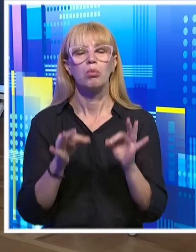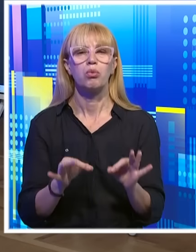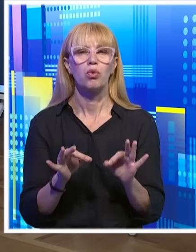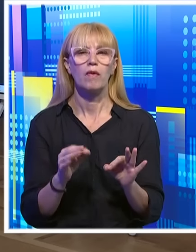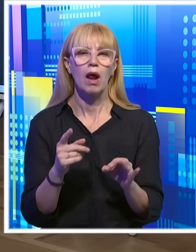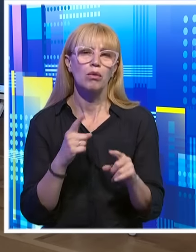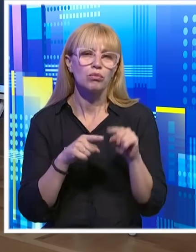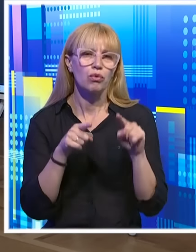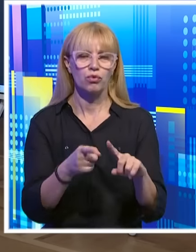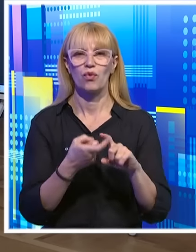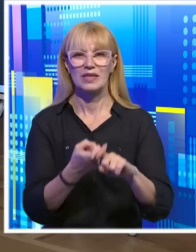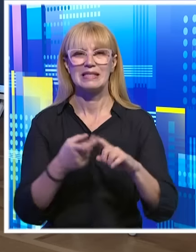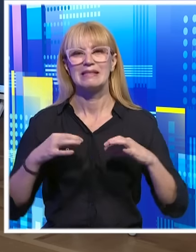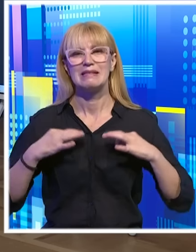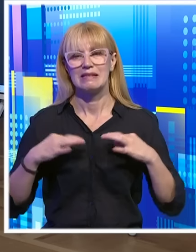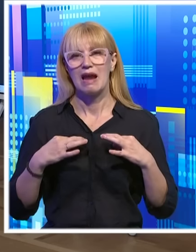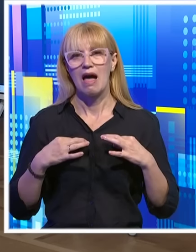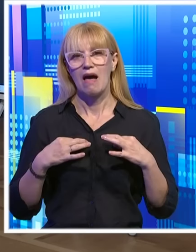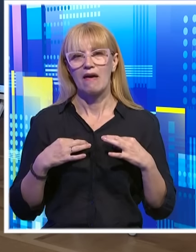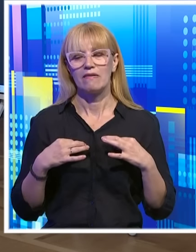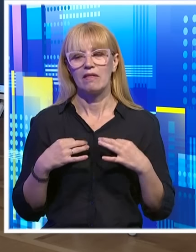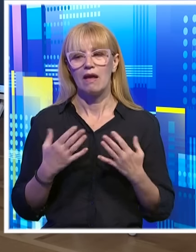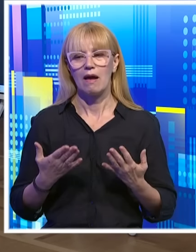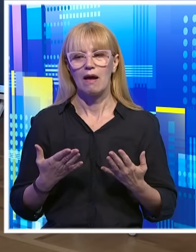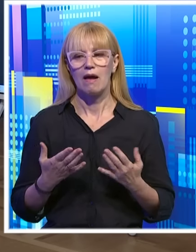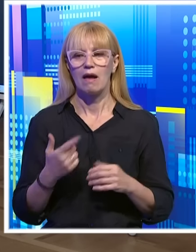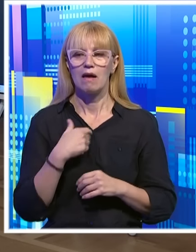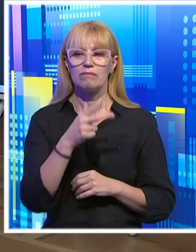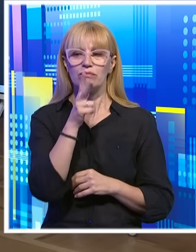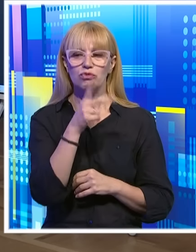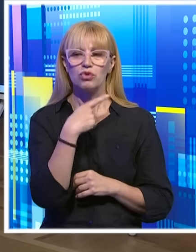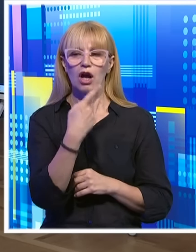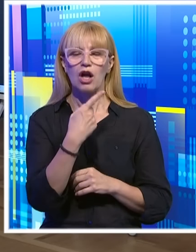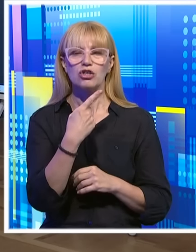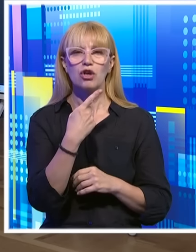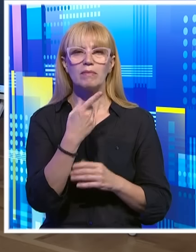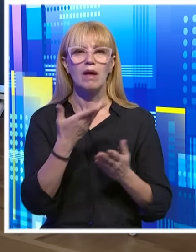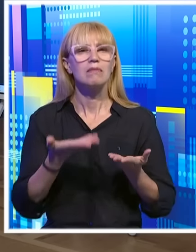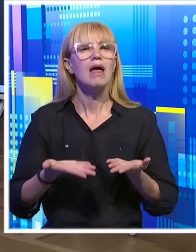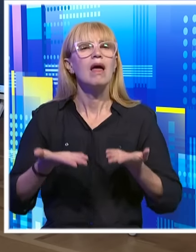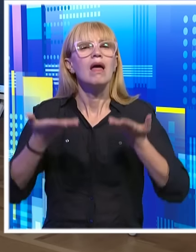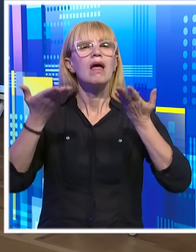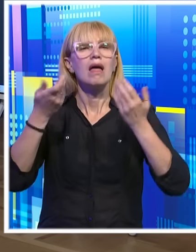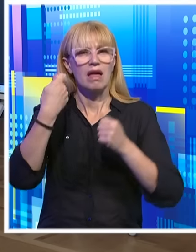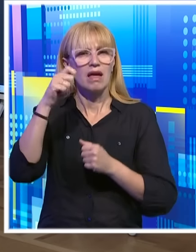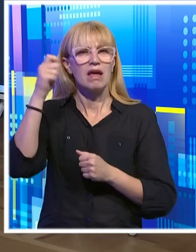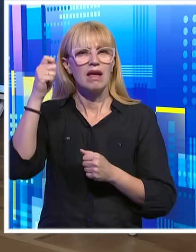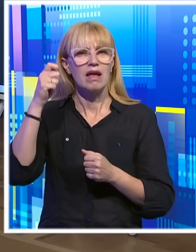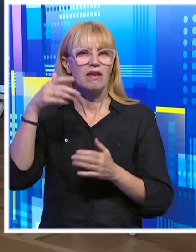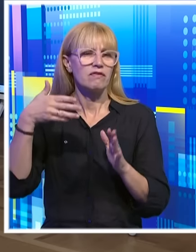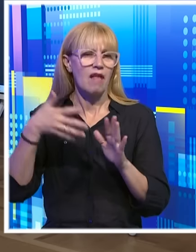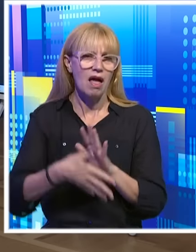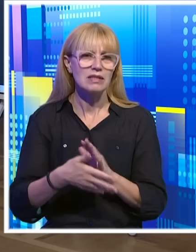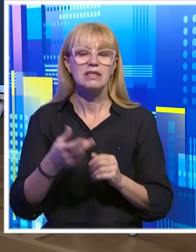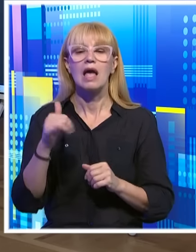tiče svakoga u ovoj zemlji. Želim da vam kažem da inflacija danas, očekujemo da inflacija